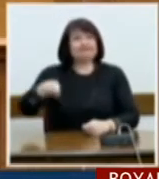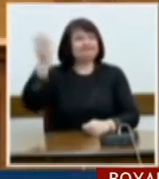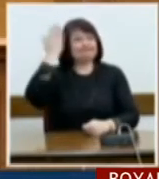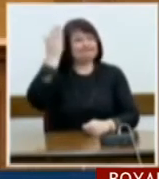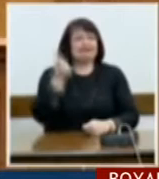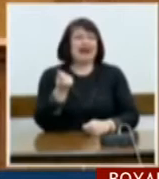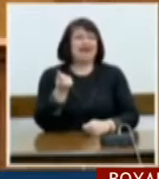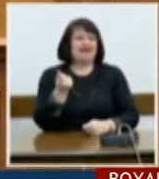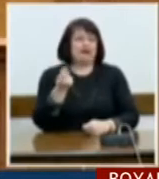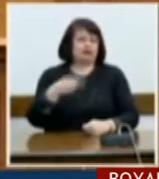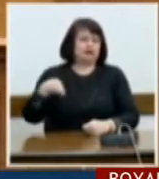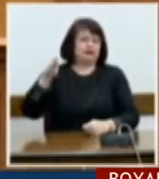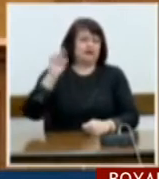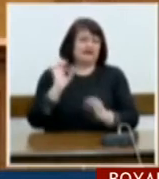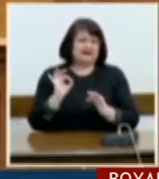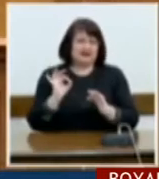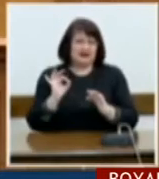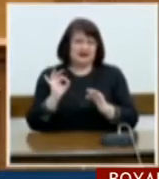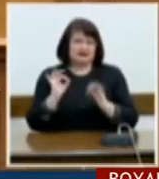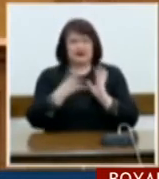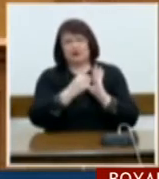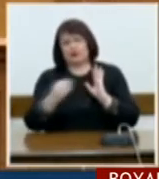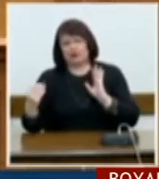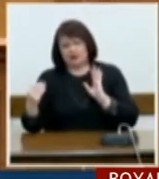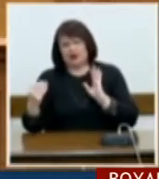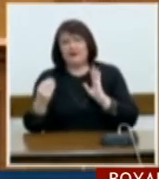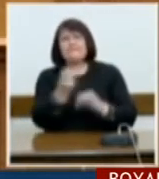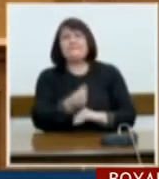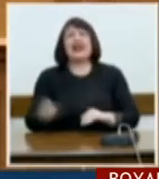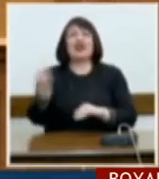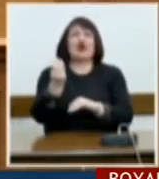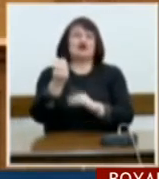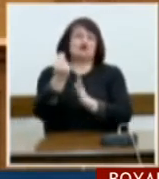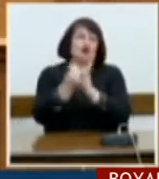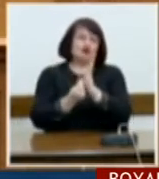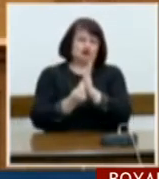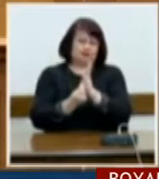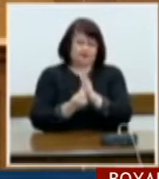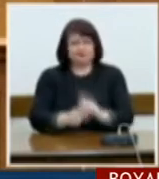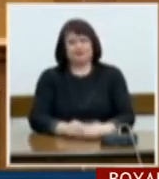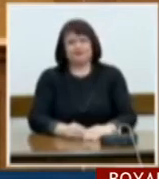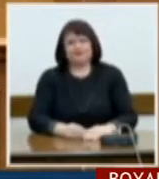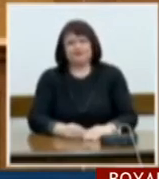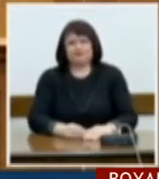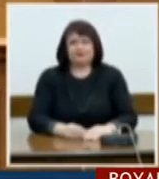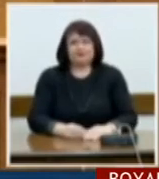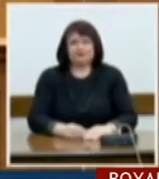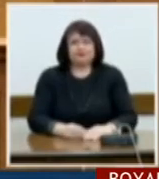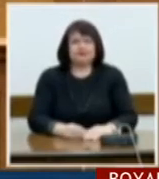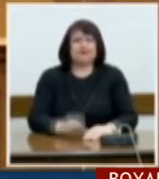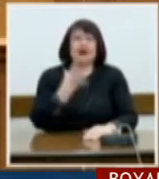και αυτές αλυσιδωτά τον πληθωρισμό. Ενώ για αυτούς, αλλά όχι μόνο για αυτούς τους